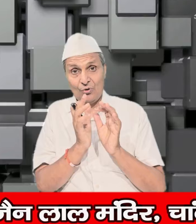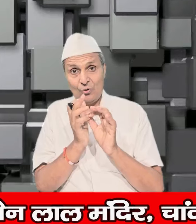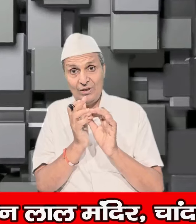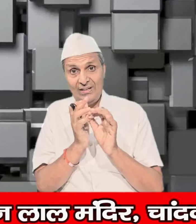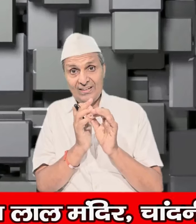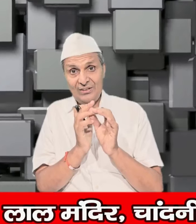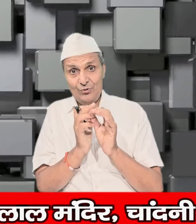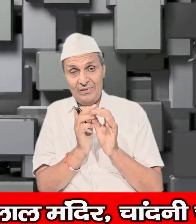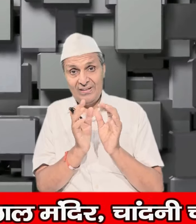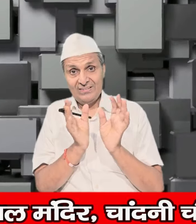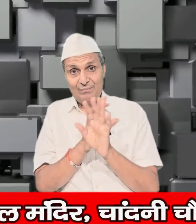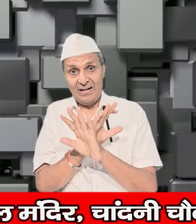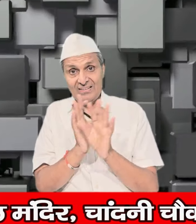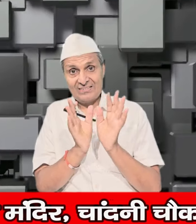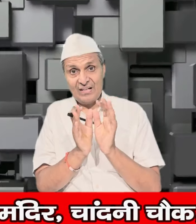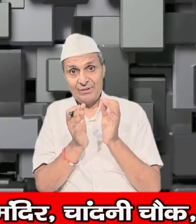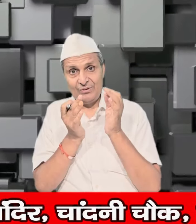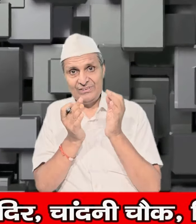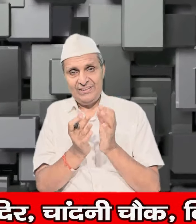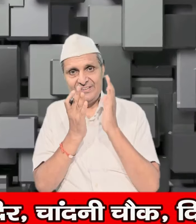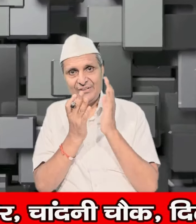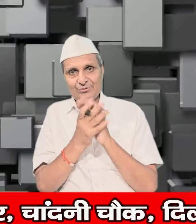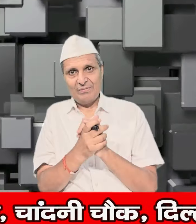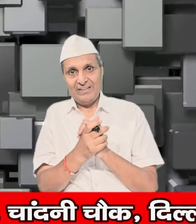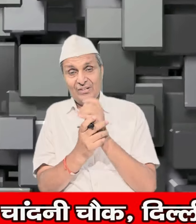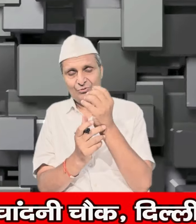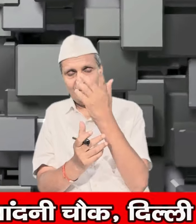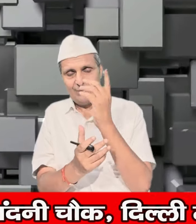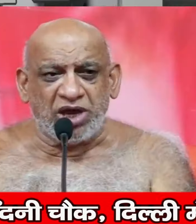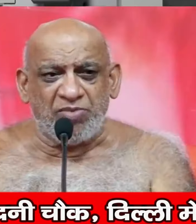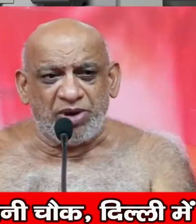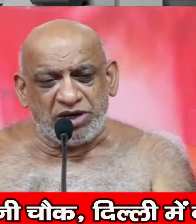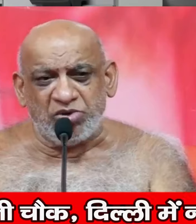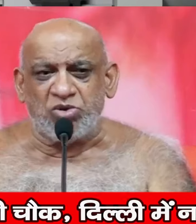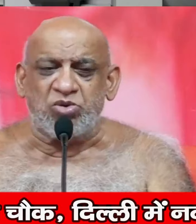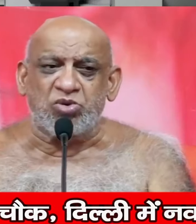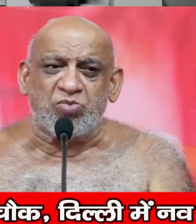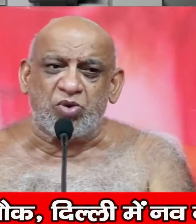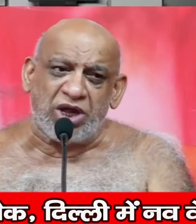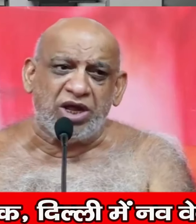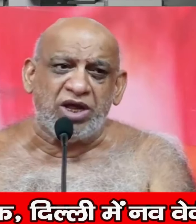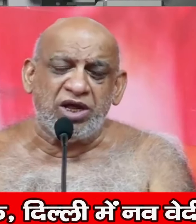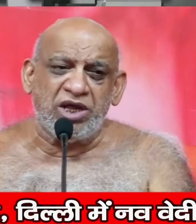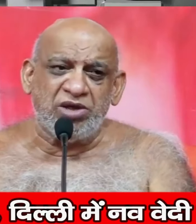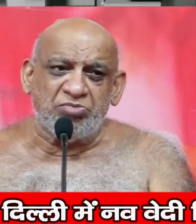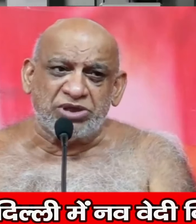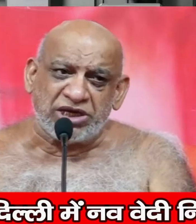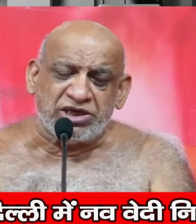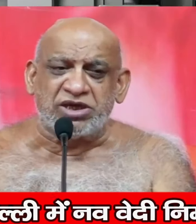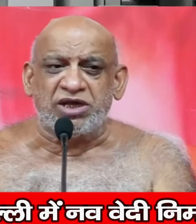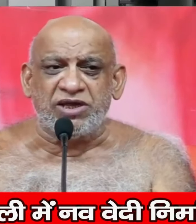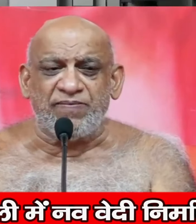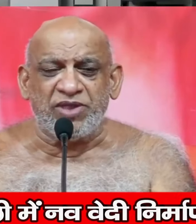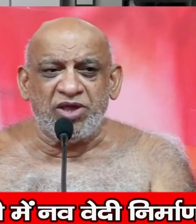हैं, खोखली नकली रूप में, जिनमें आस्था नाम की कोई चीज ही नहीं हो सकती। सुनिए, हाँ, बैठी हो उनको पुनः